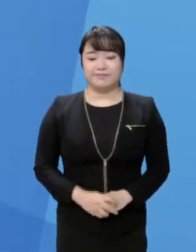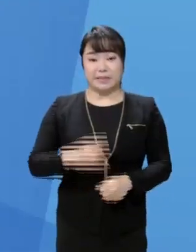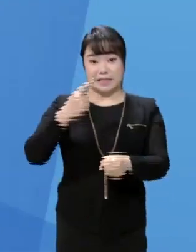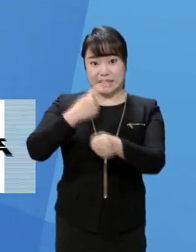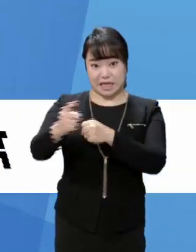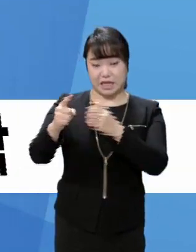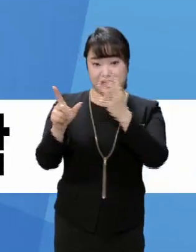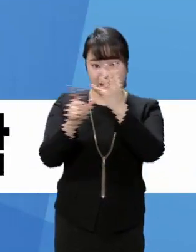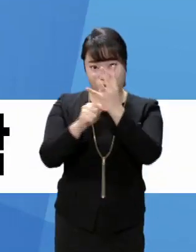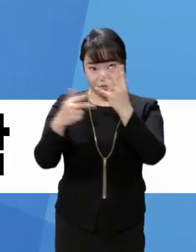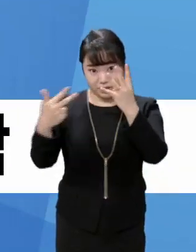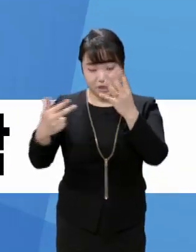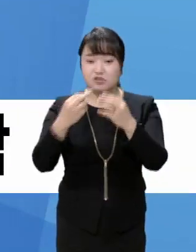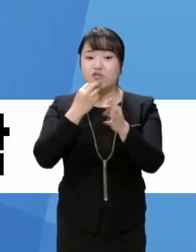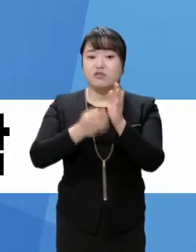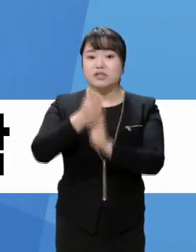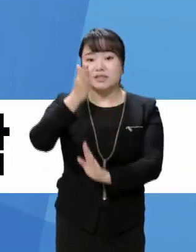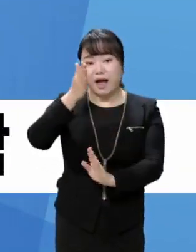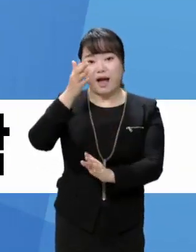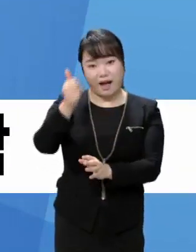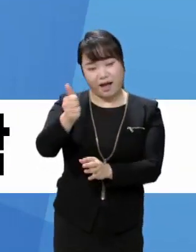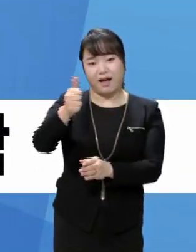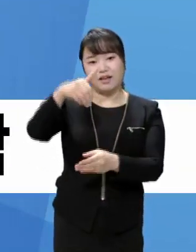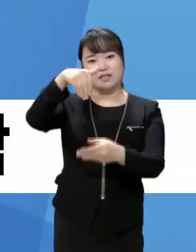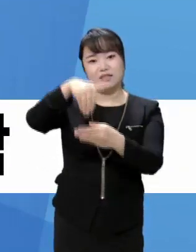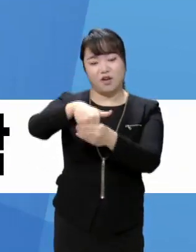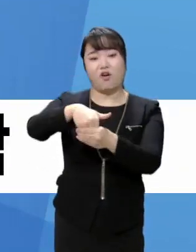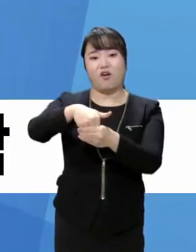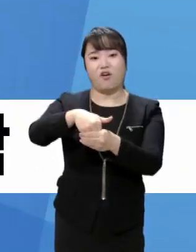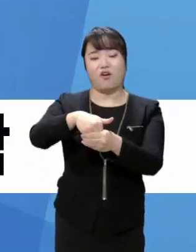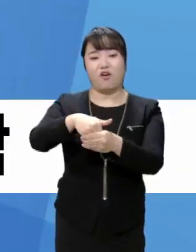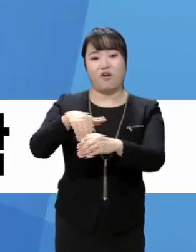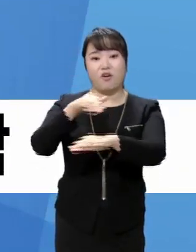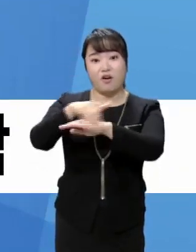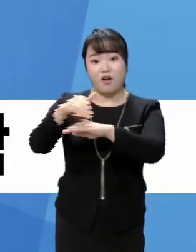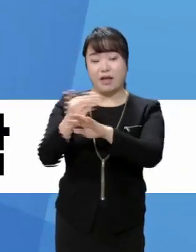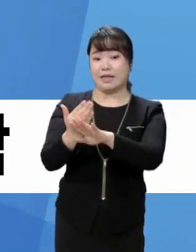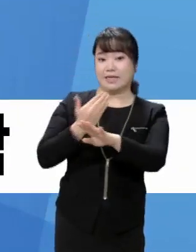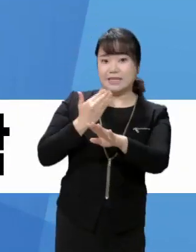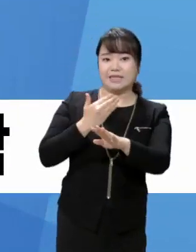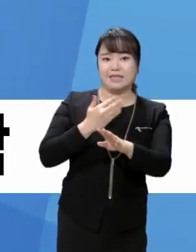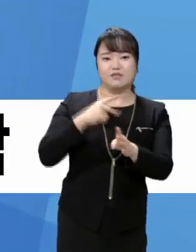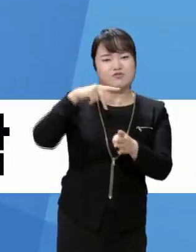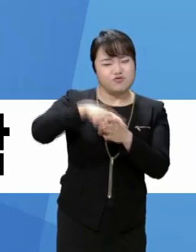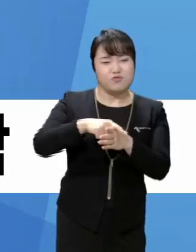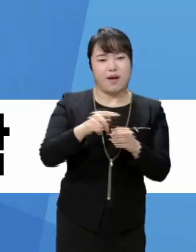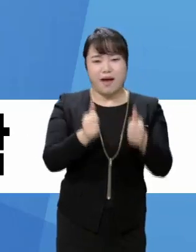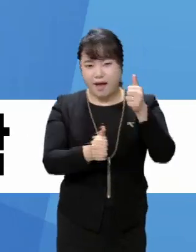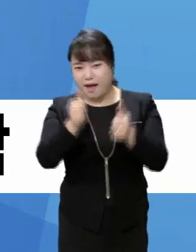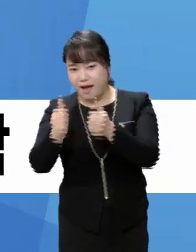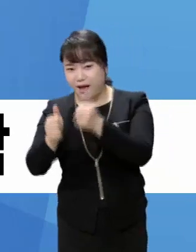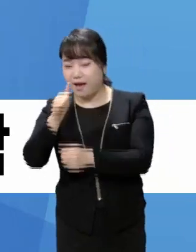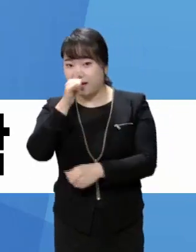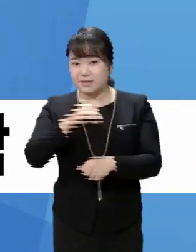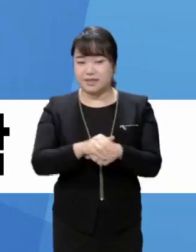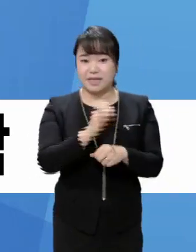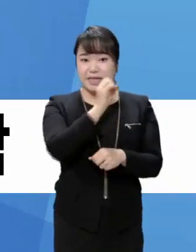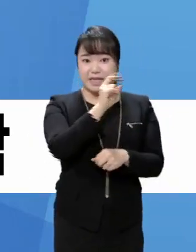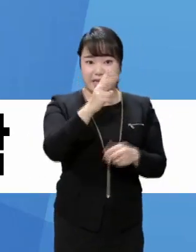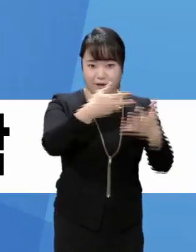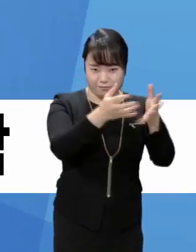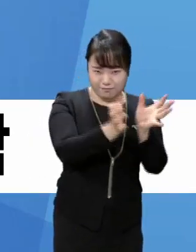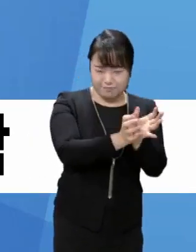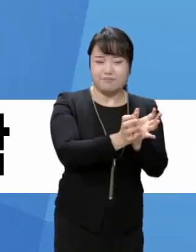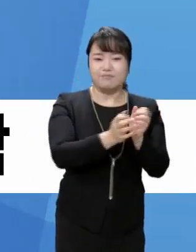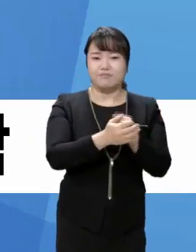내년 4월 7일 서울시장 보궐선거 출마 선언이 이어지면서 본격적인 선거전이 시작됐습니다 우선 야권 의 움직임이